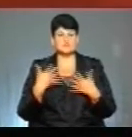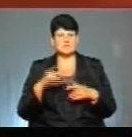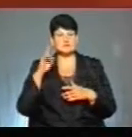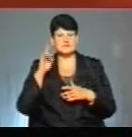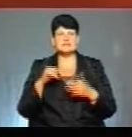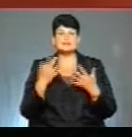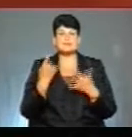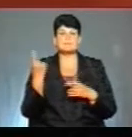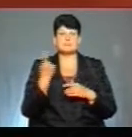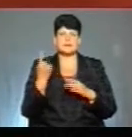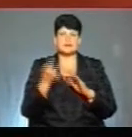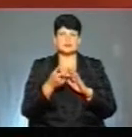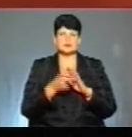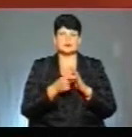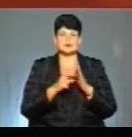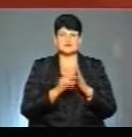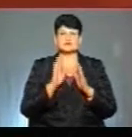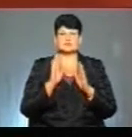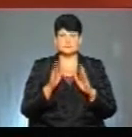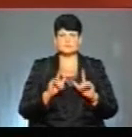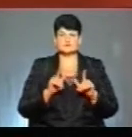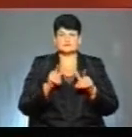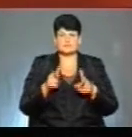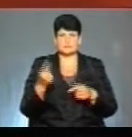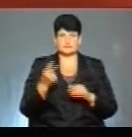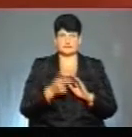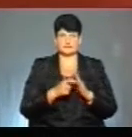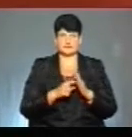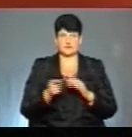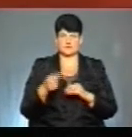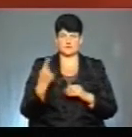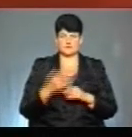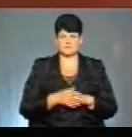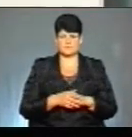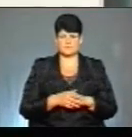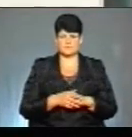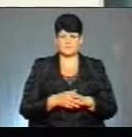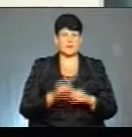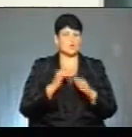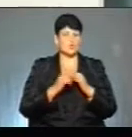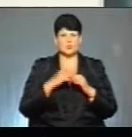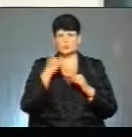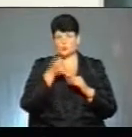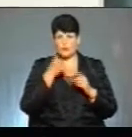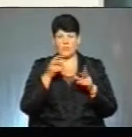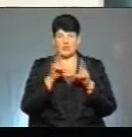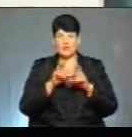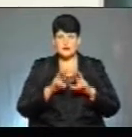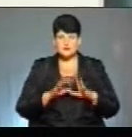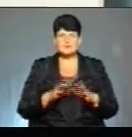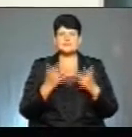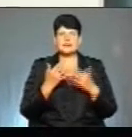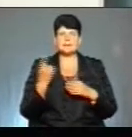зараз, скільки першачків буде у школах Тернопільської області? Ми кожен рік аналізуємо,